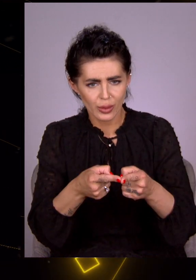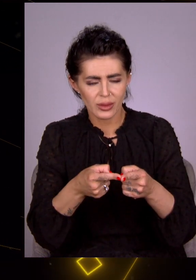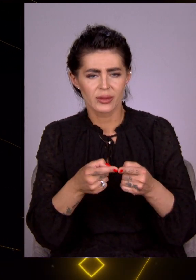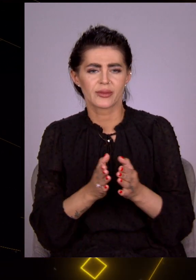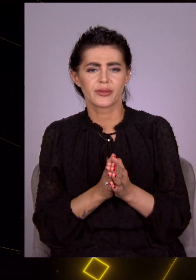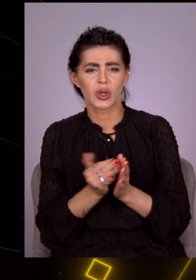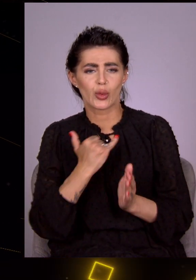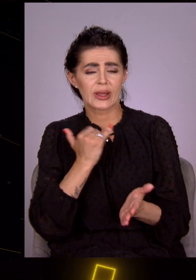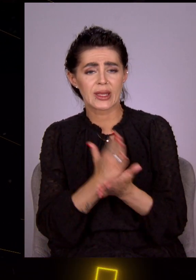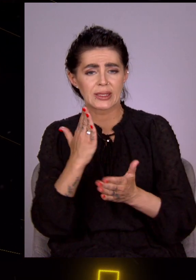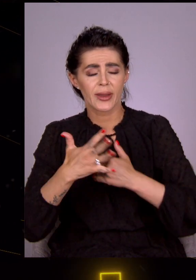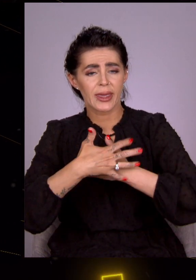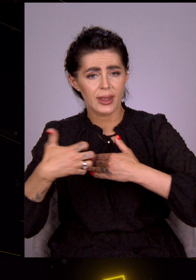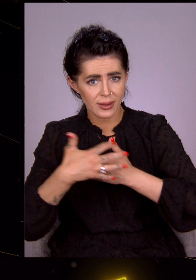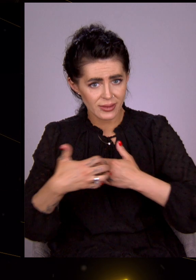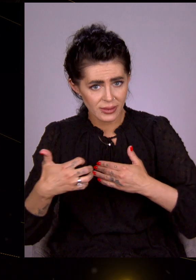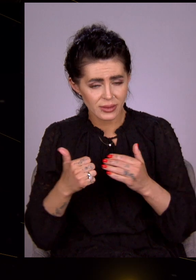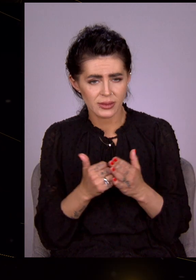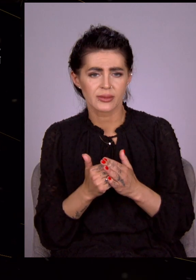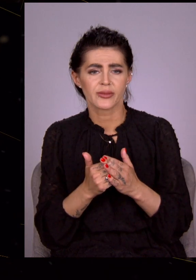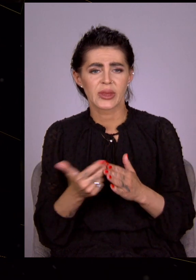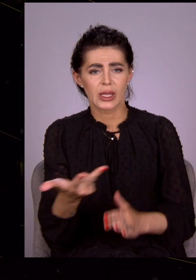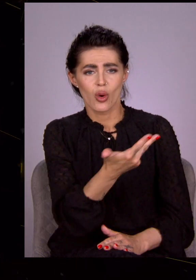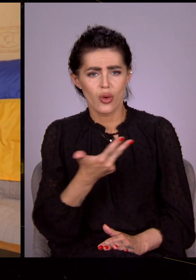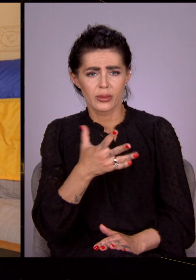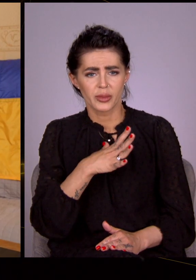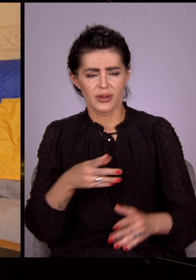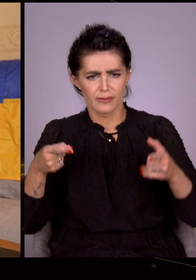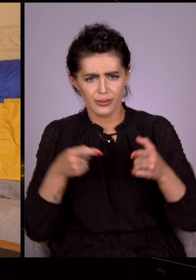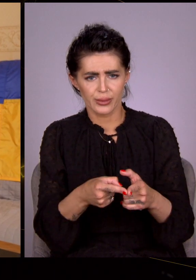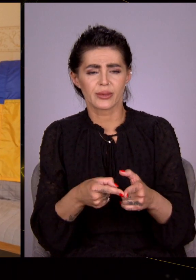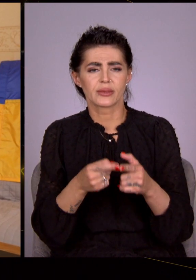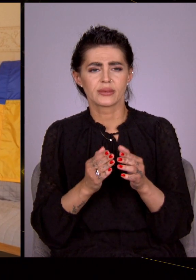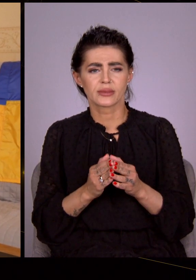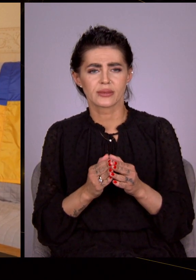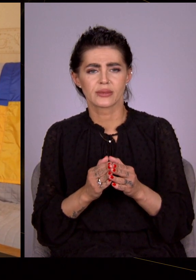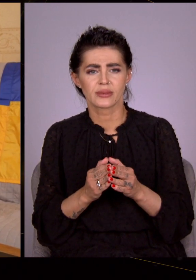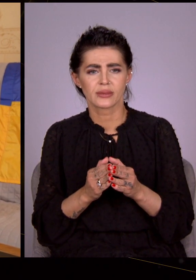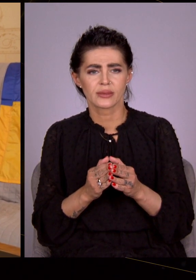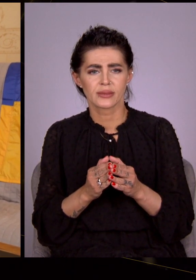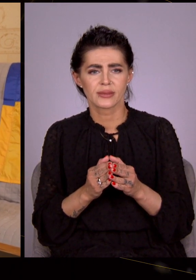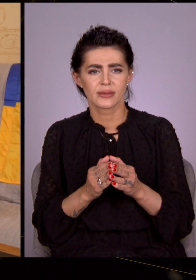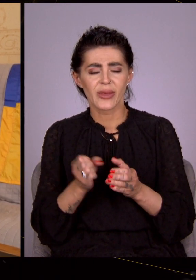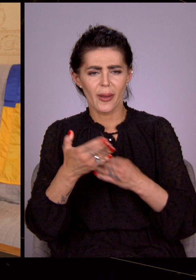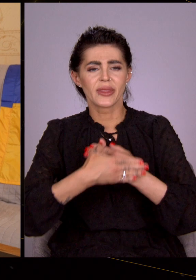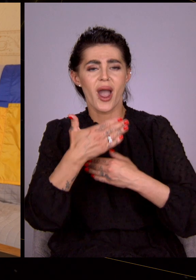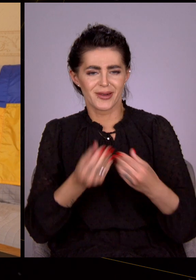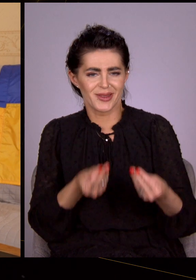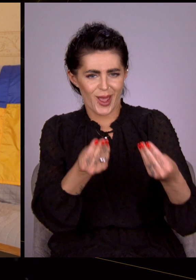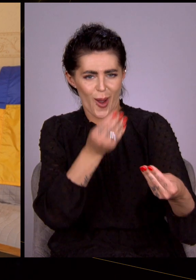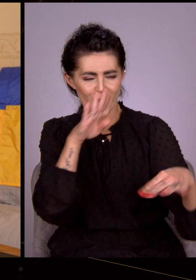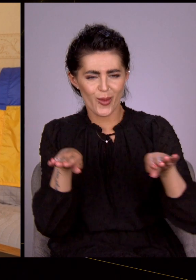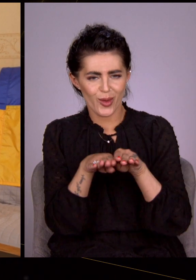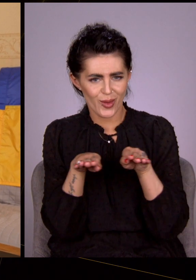є. І вони всі троє стояли в углу, ну, бо я їх наказувала.